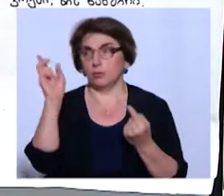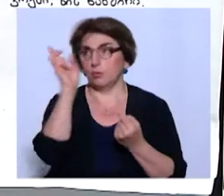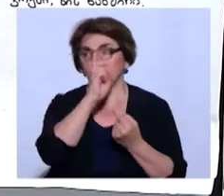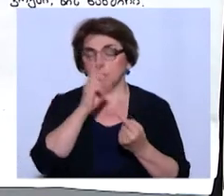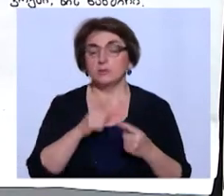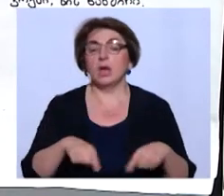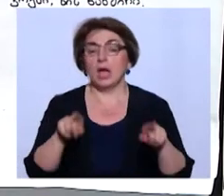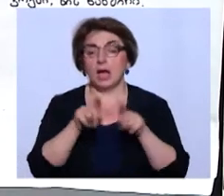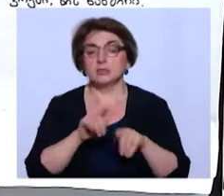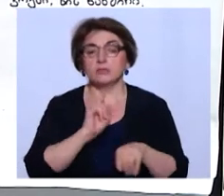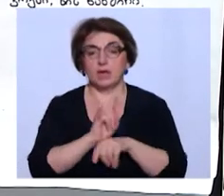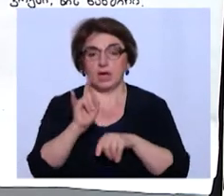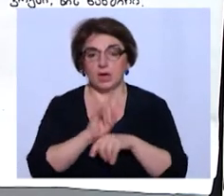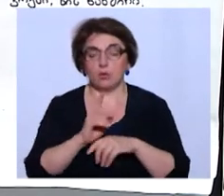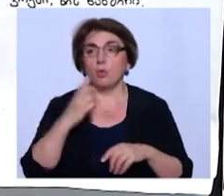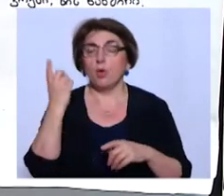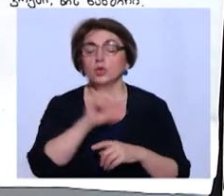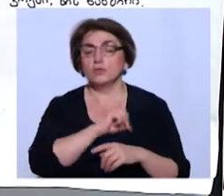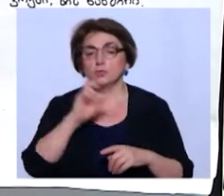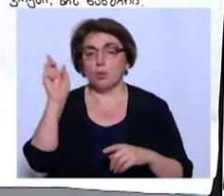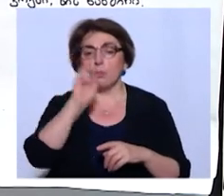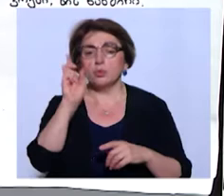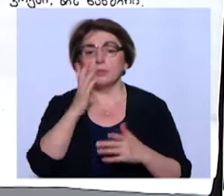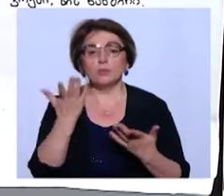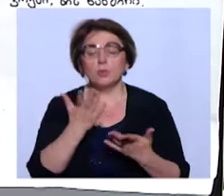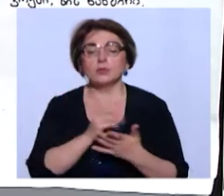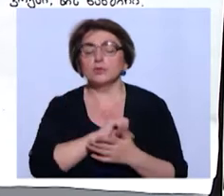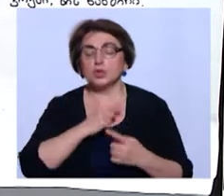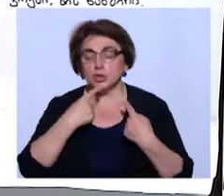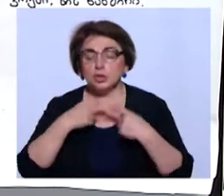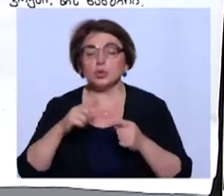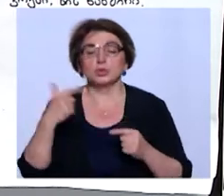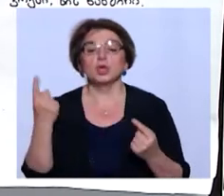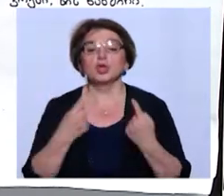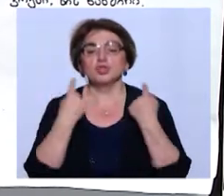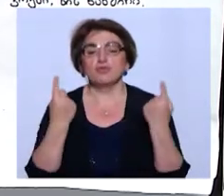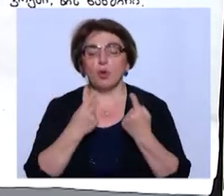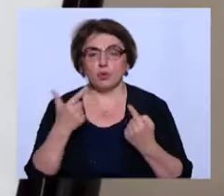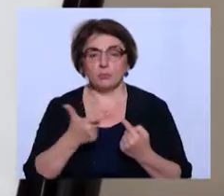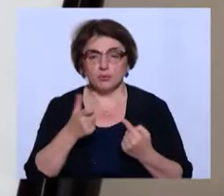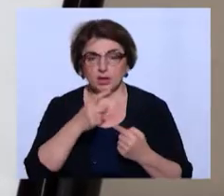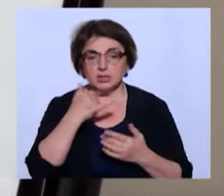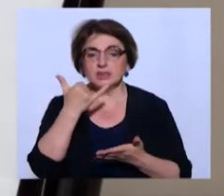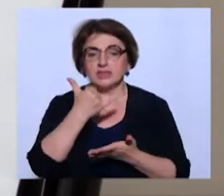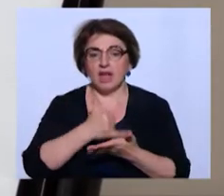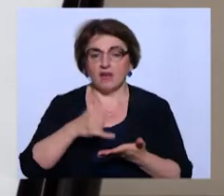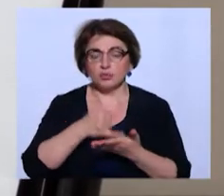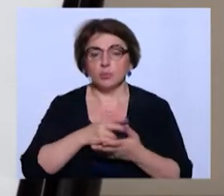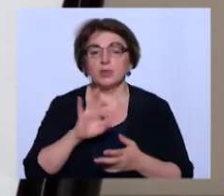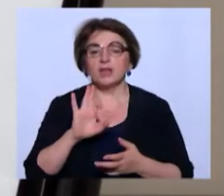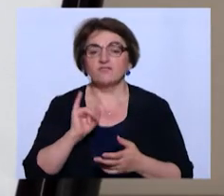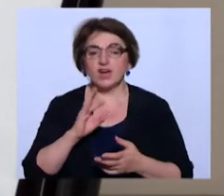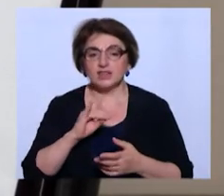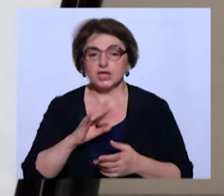ხელოვნური წარმოშობის. ბუნებრივია თვითონ ბუნებრივი აირი, ნავთობის თანხლები აირები, ნავთობი,